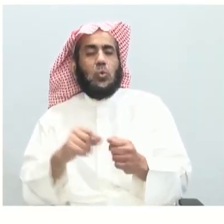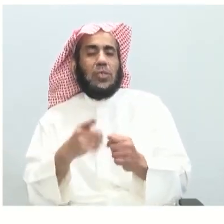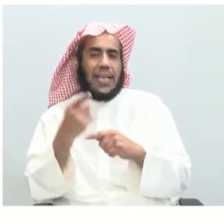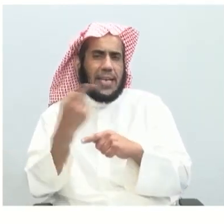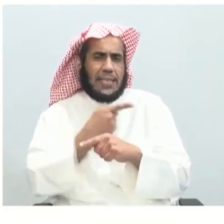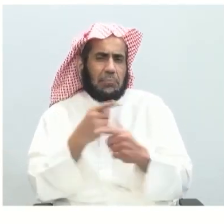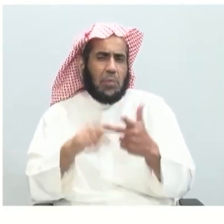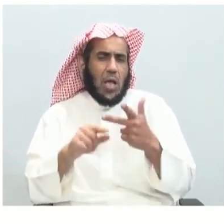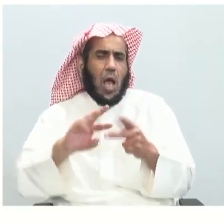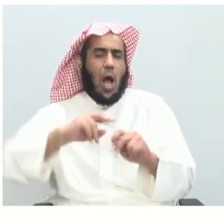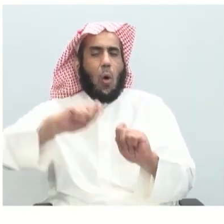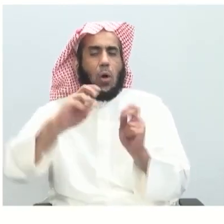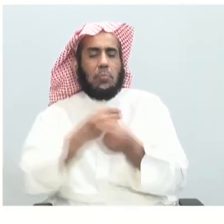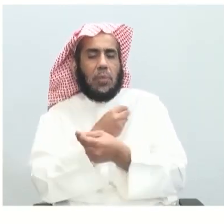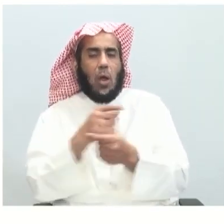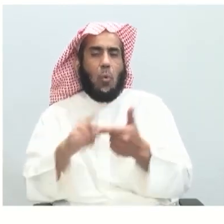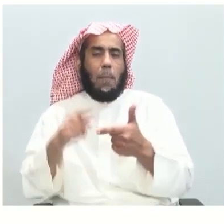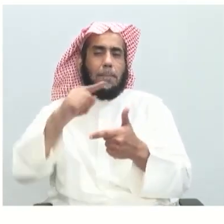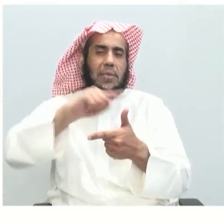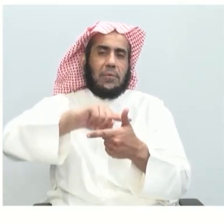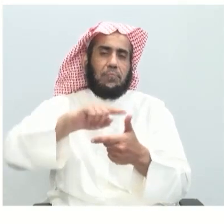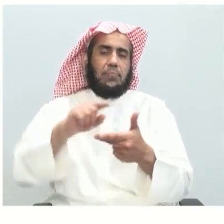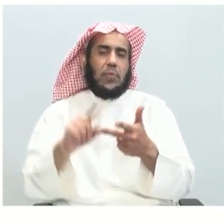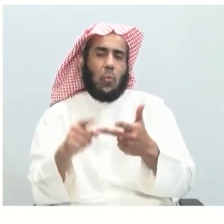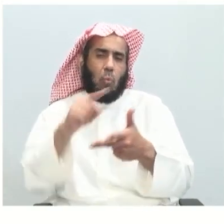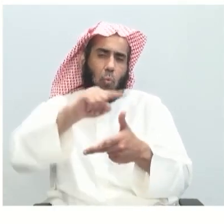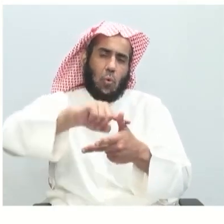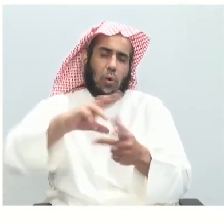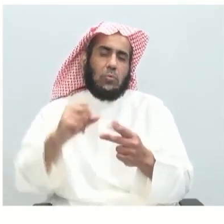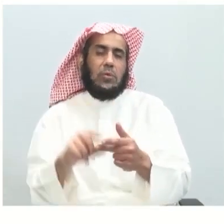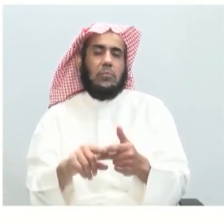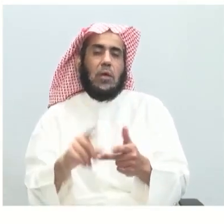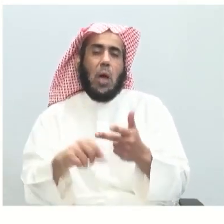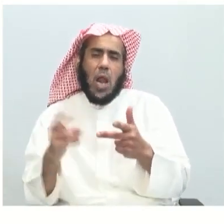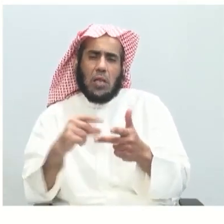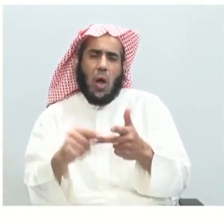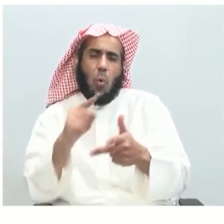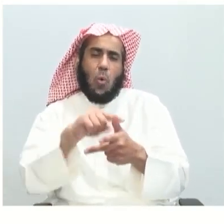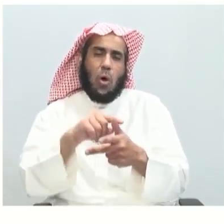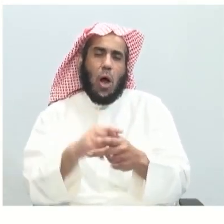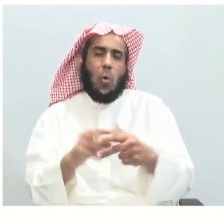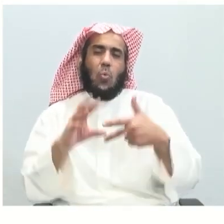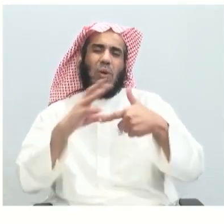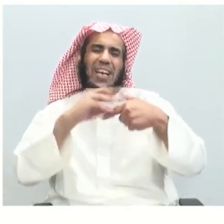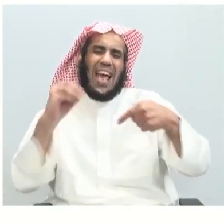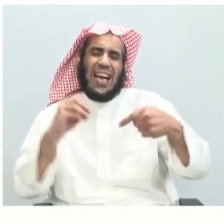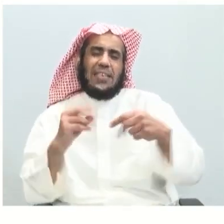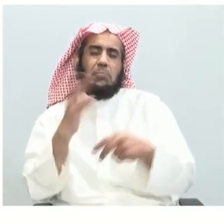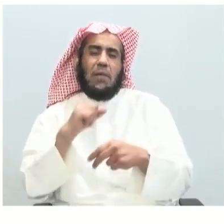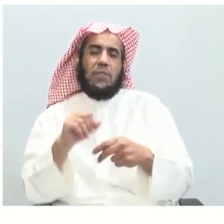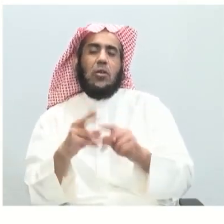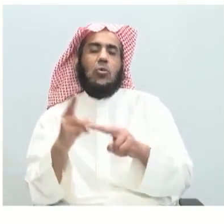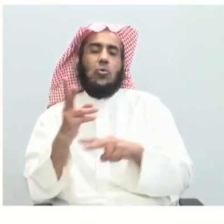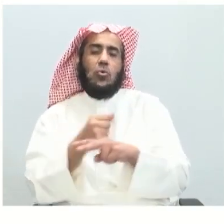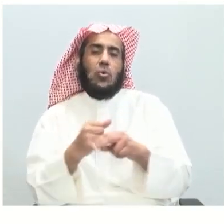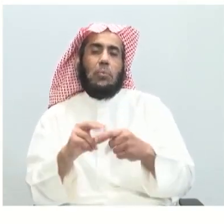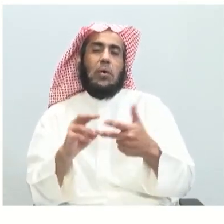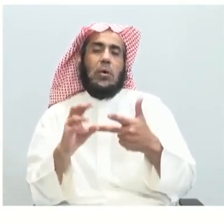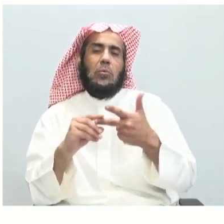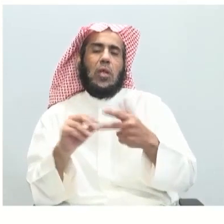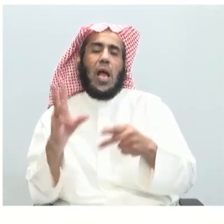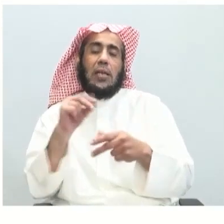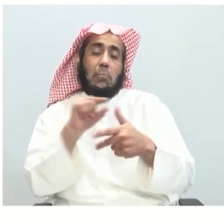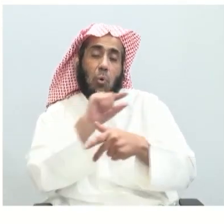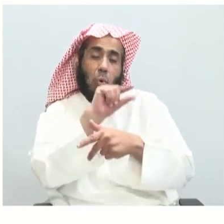مستثنى او ابداله من المستثنى منه مما ينصب المستثنى او يبدا المستثنى منه وناقص منفي هنا يعرب مستثنى حسب موقعه